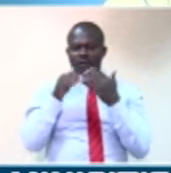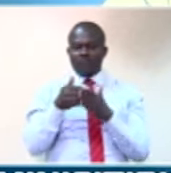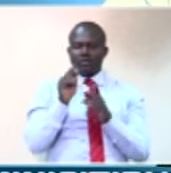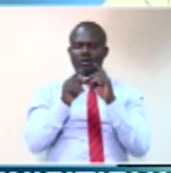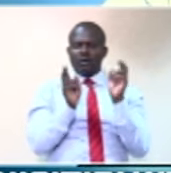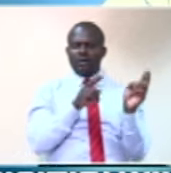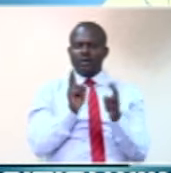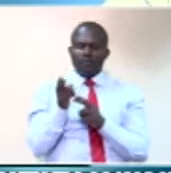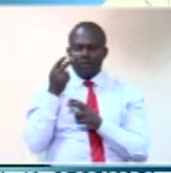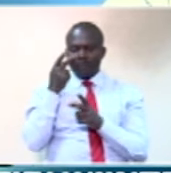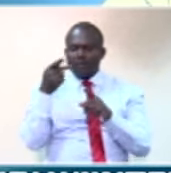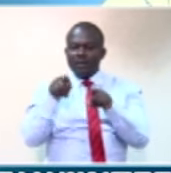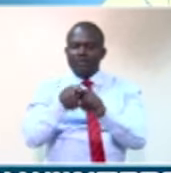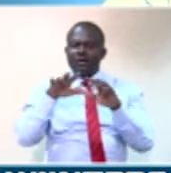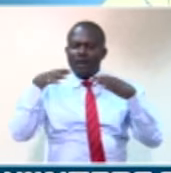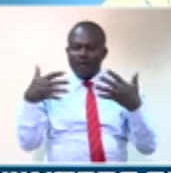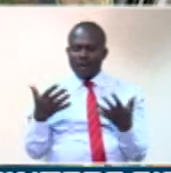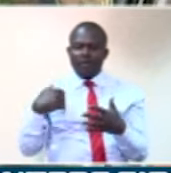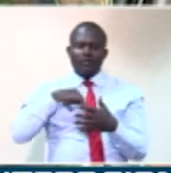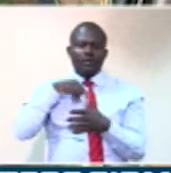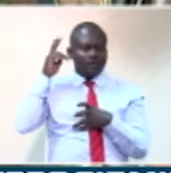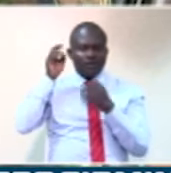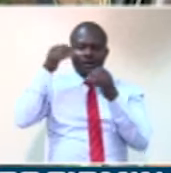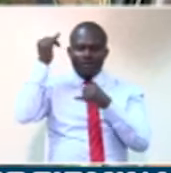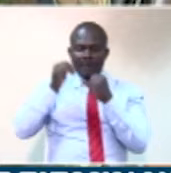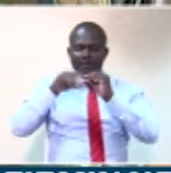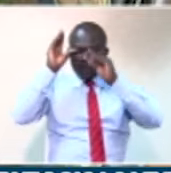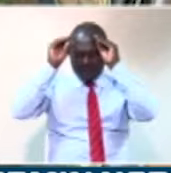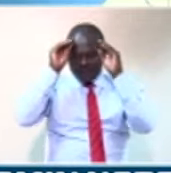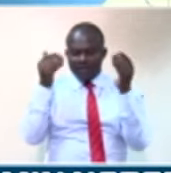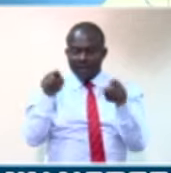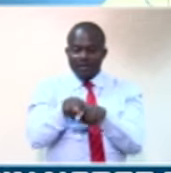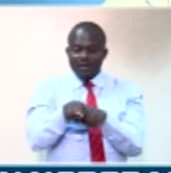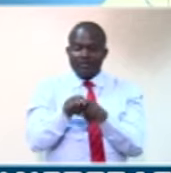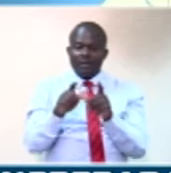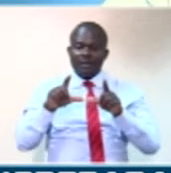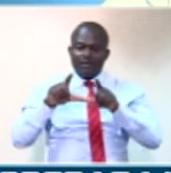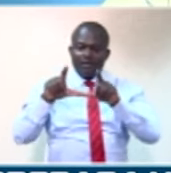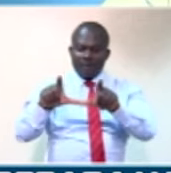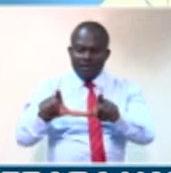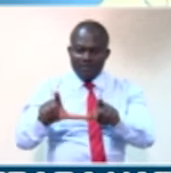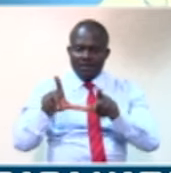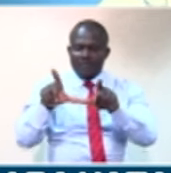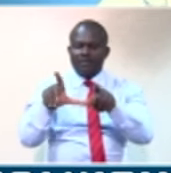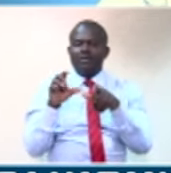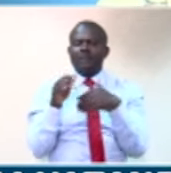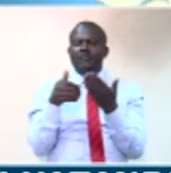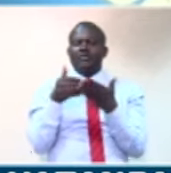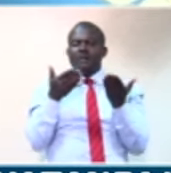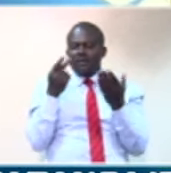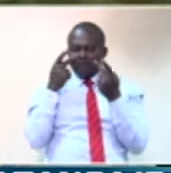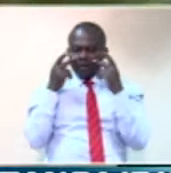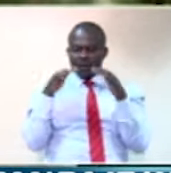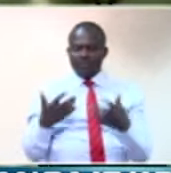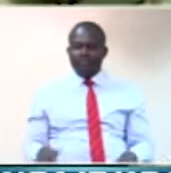Umuturage usanzwe we yawufata nk'umunsi umeze ute? Tujya twumva ngo ahandi ngo barangije amasomo, ese ni impamyabushobozi babahawe, ni diplome runaka, umuntu yabifata